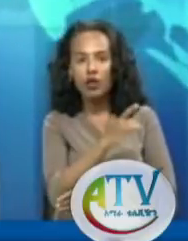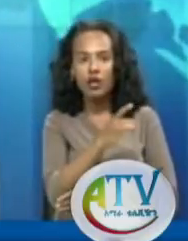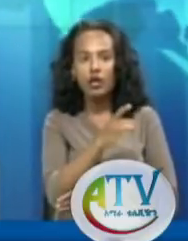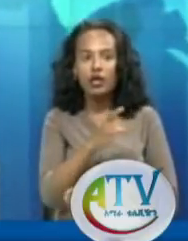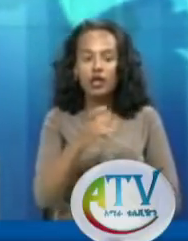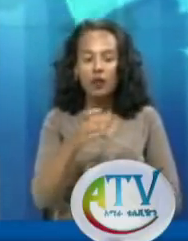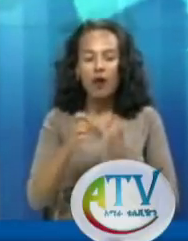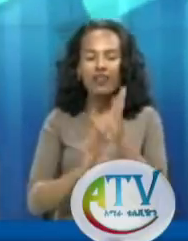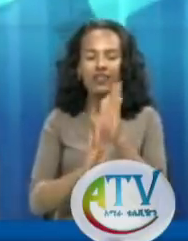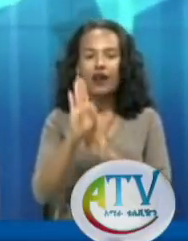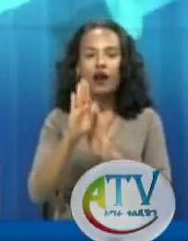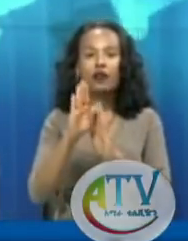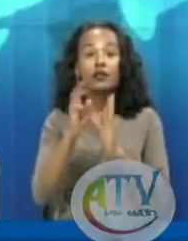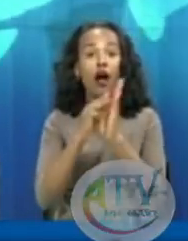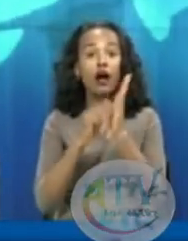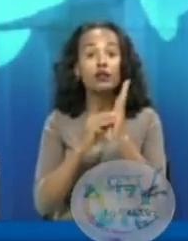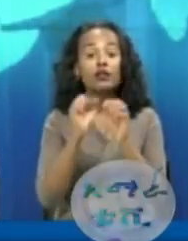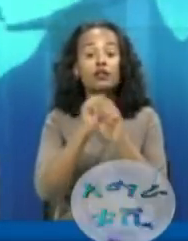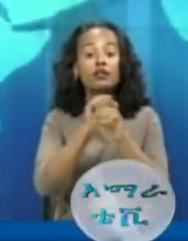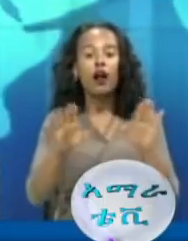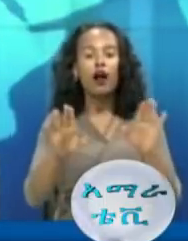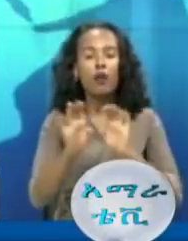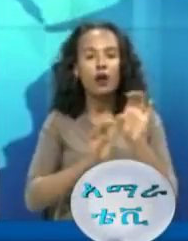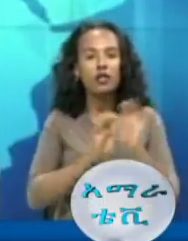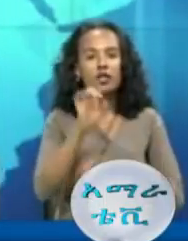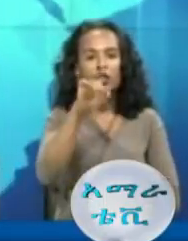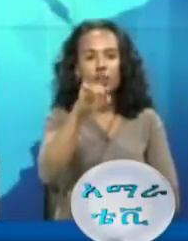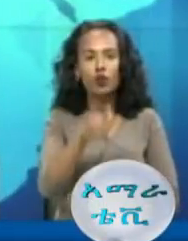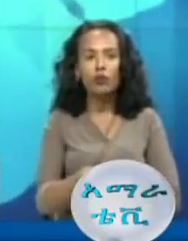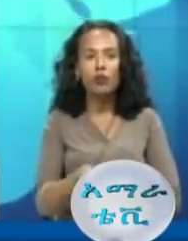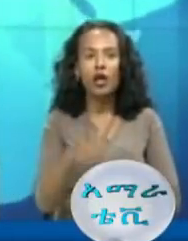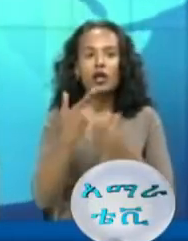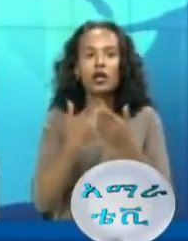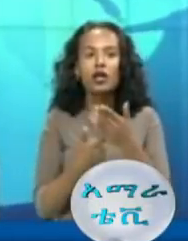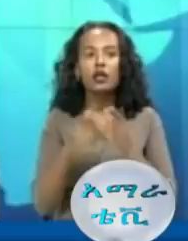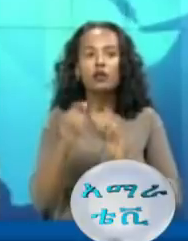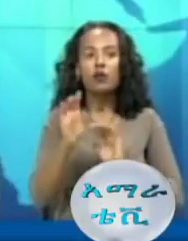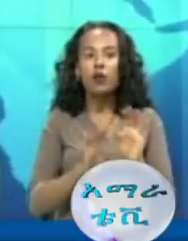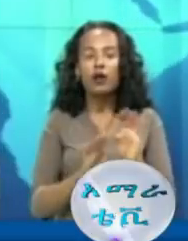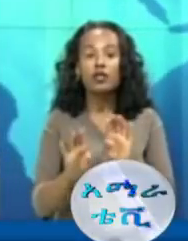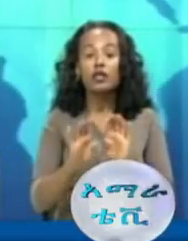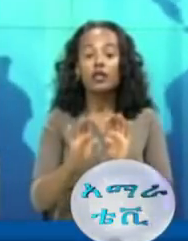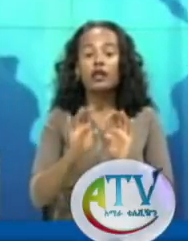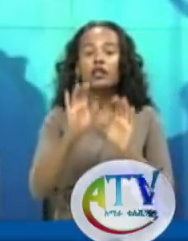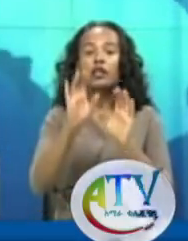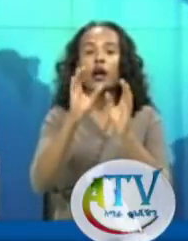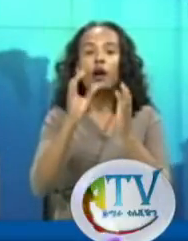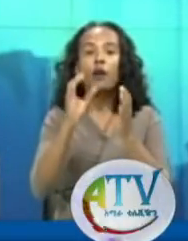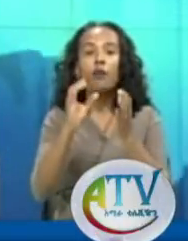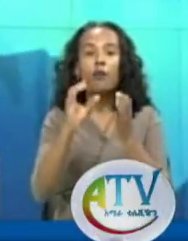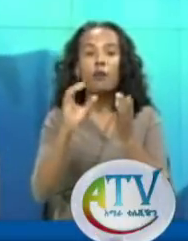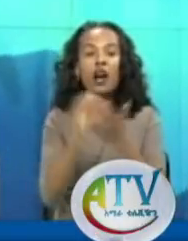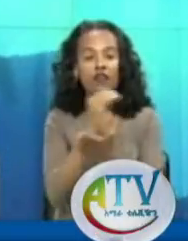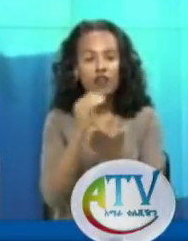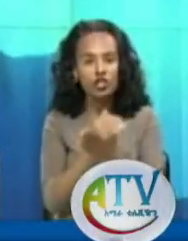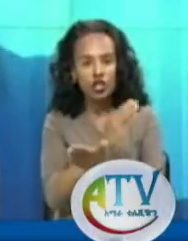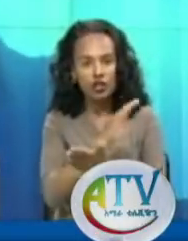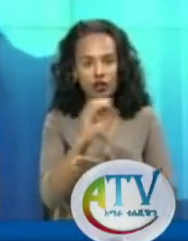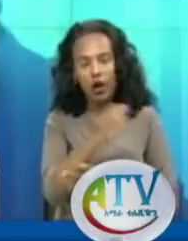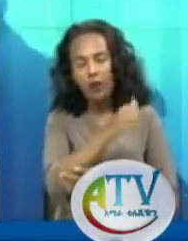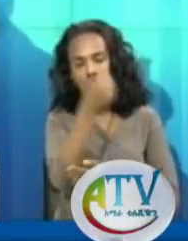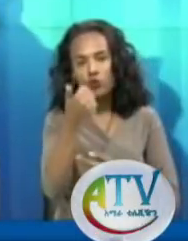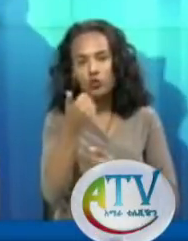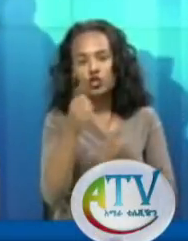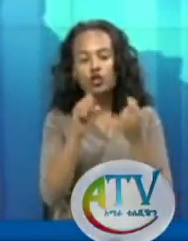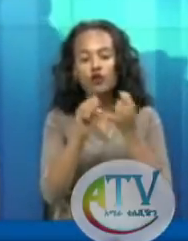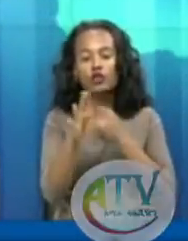ስርዓት እንዲዘረጋ ማድረግ ይኖርብናል። ይህን በማድረግ የማኑፋክቸሪንግ እና በሌሎች ዘርፎች